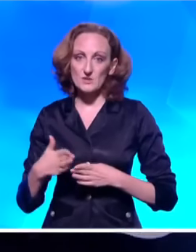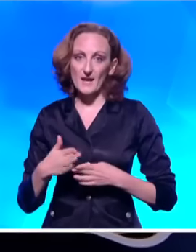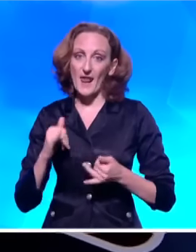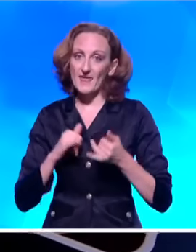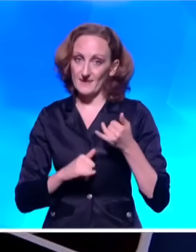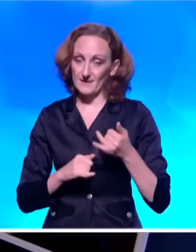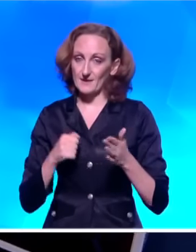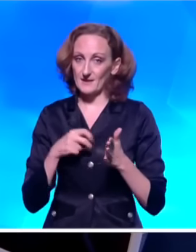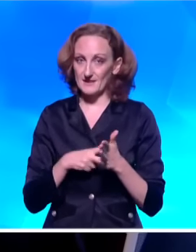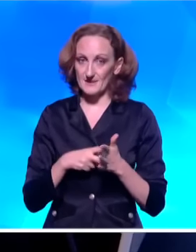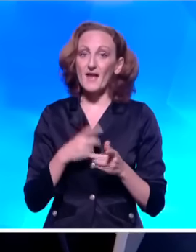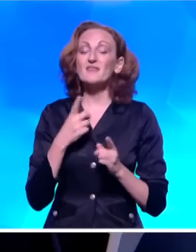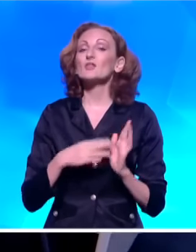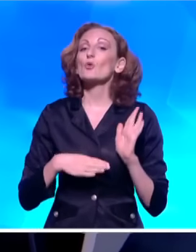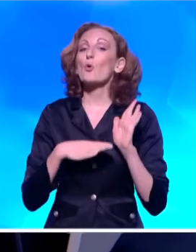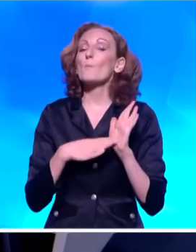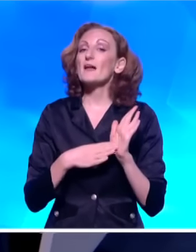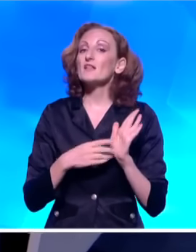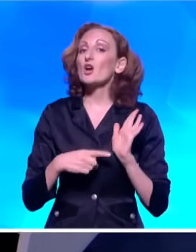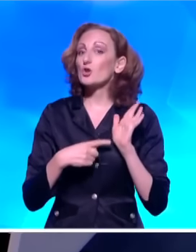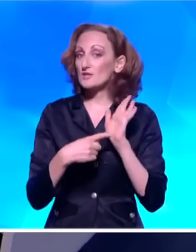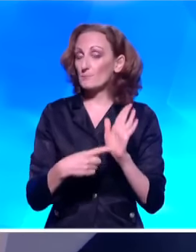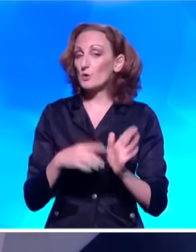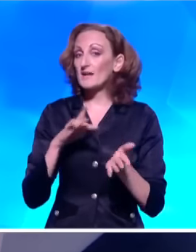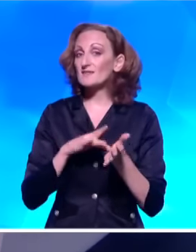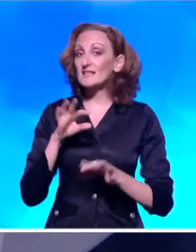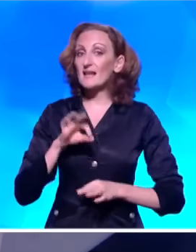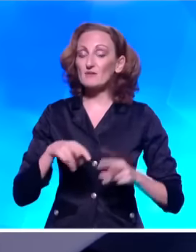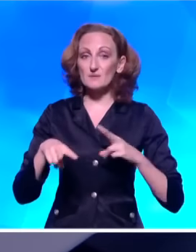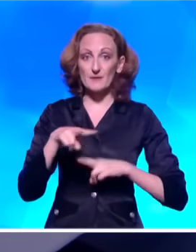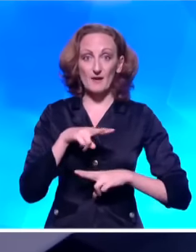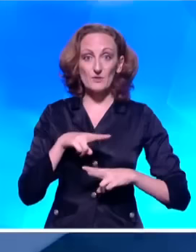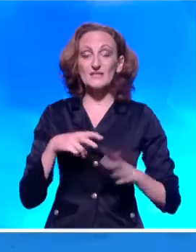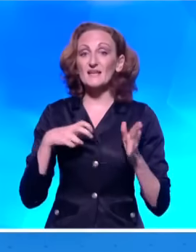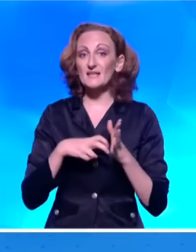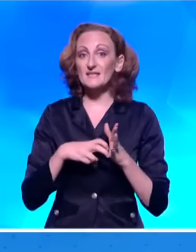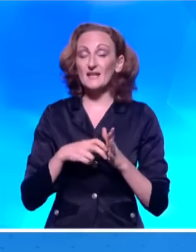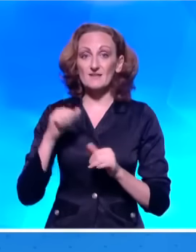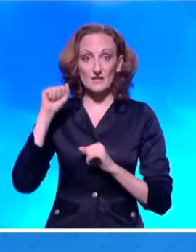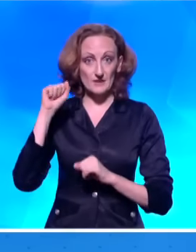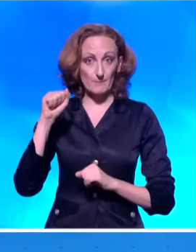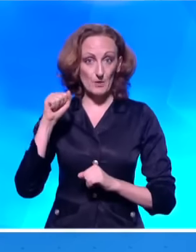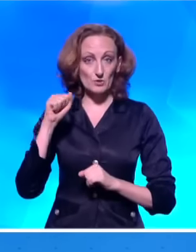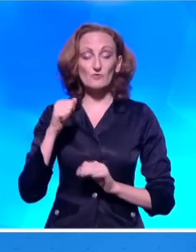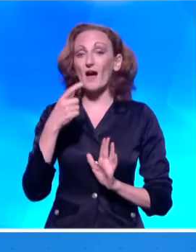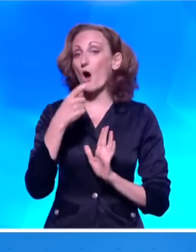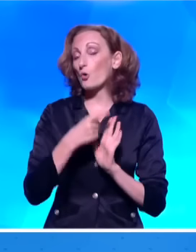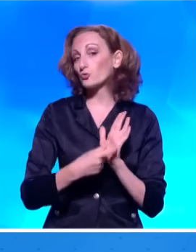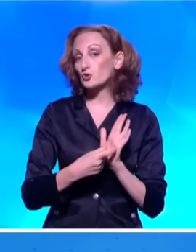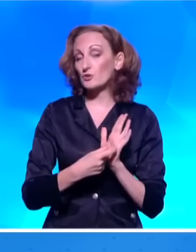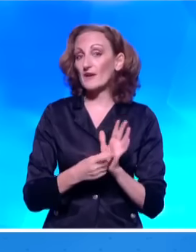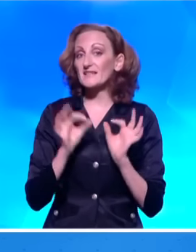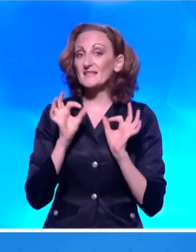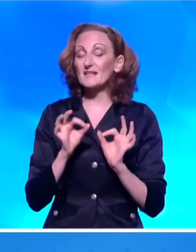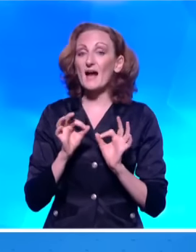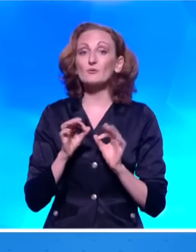Един от документите, който се представя в Централната избирателна комисия за регистрация на партия за участие в избори, е удостоверение за актуално състояние, издадено от